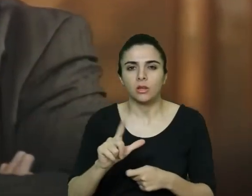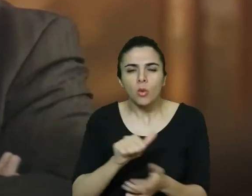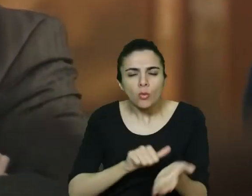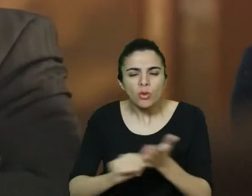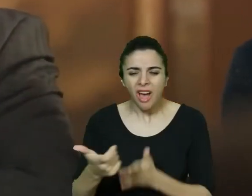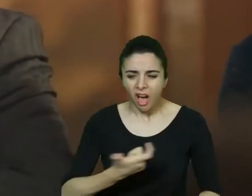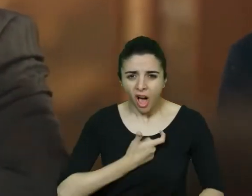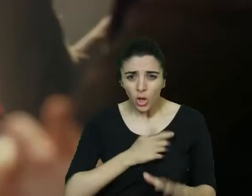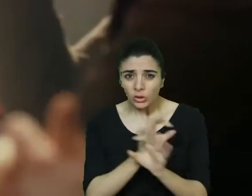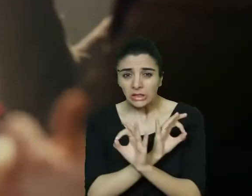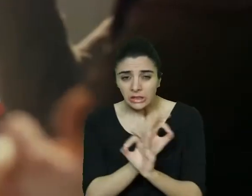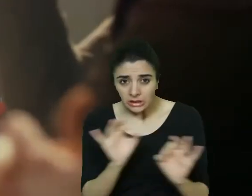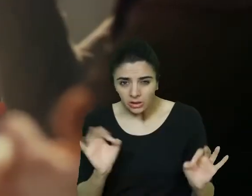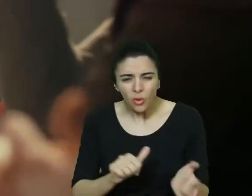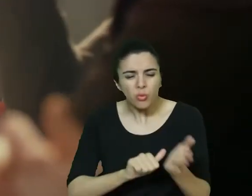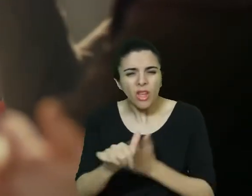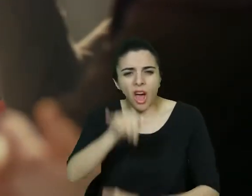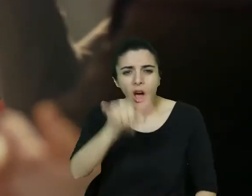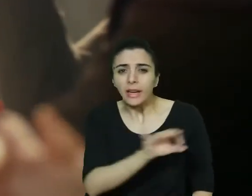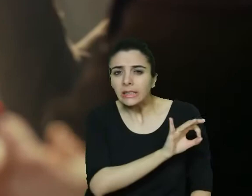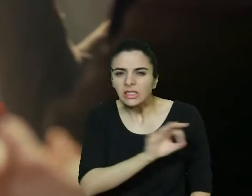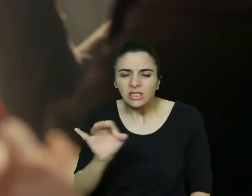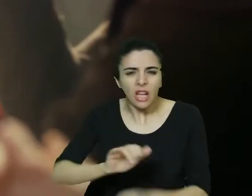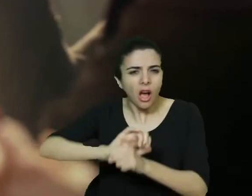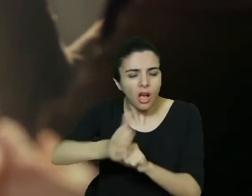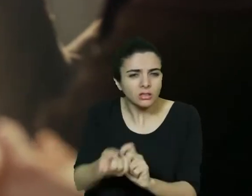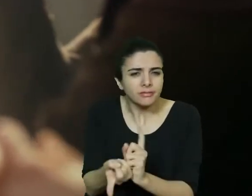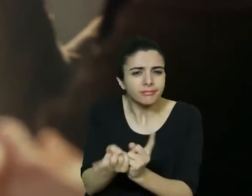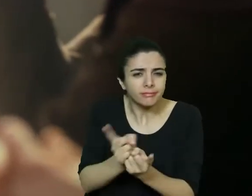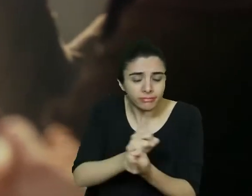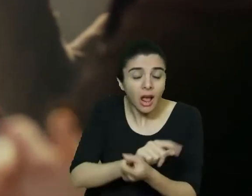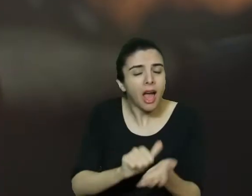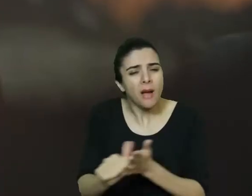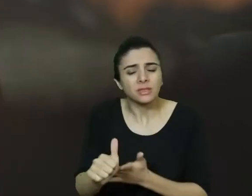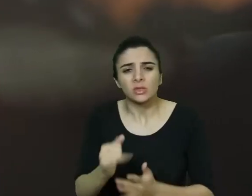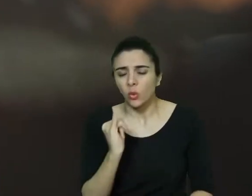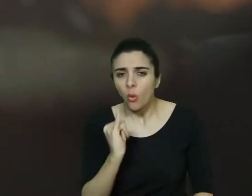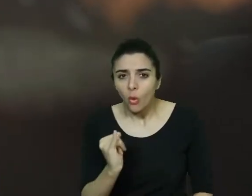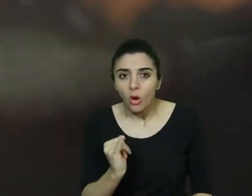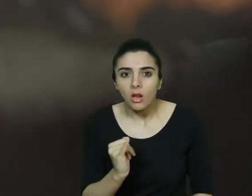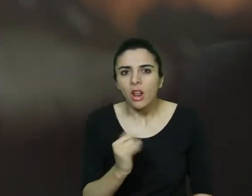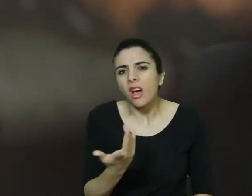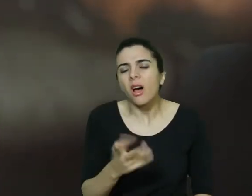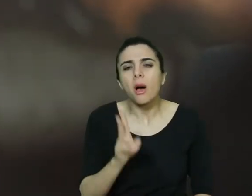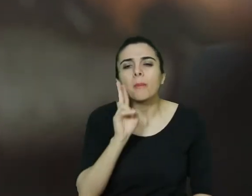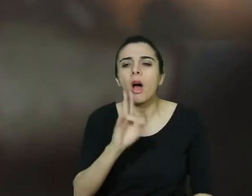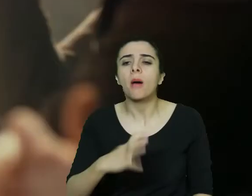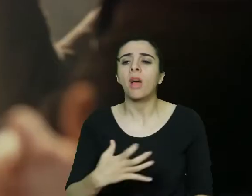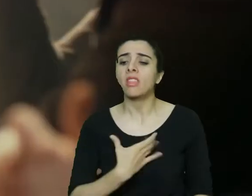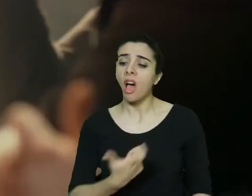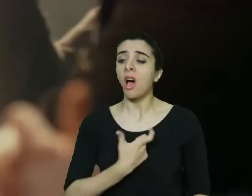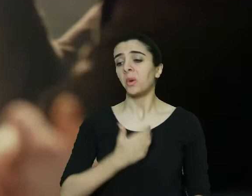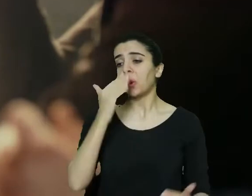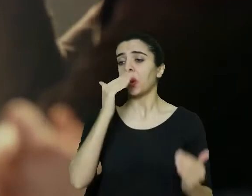Bütün kanunsuzluklar, bütün haksızlıklar, zulümler maalesef sırtlarını yasalara dayandırıyor